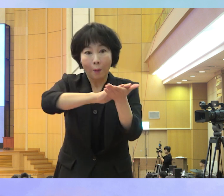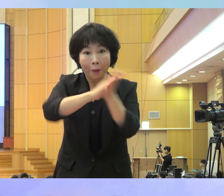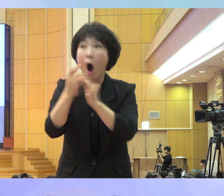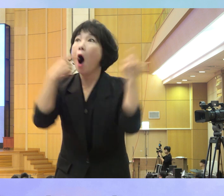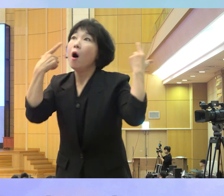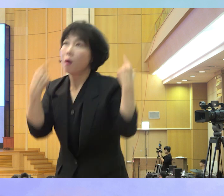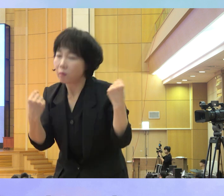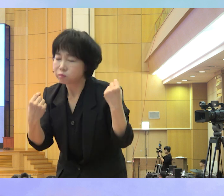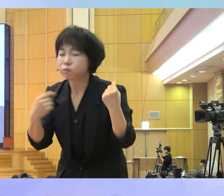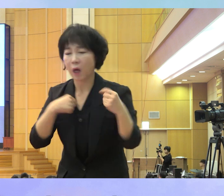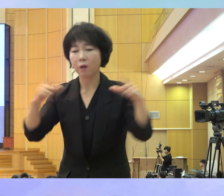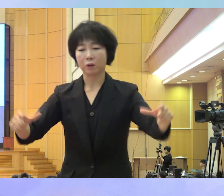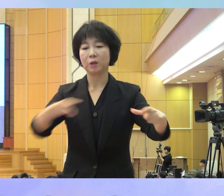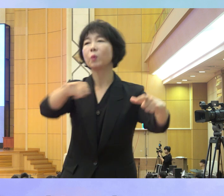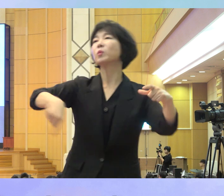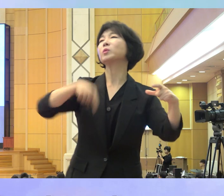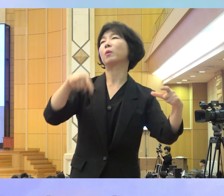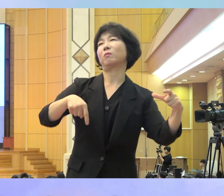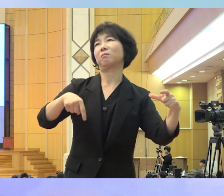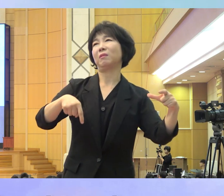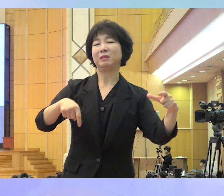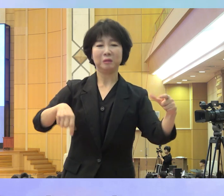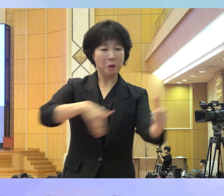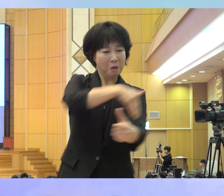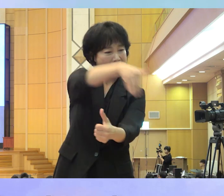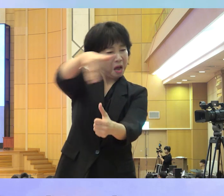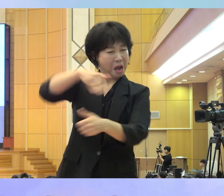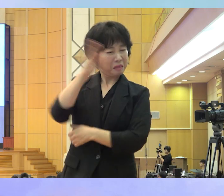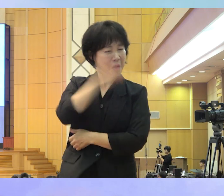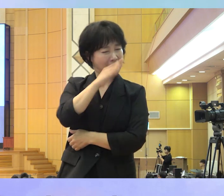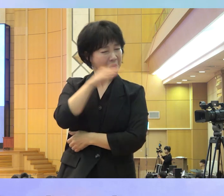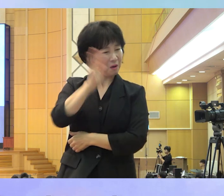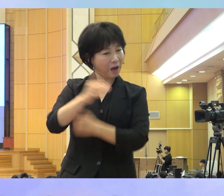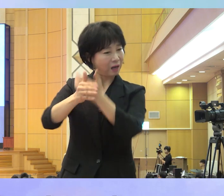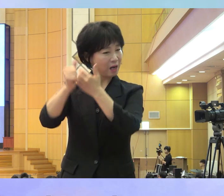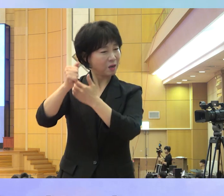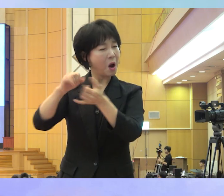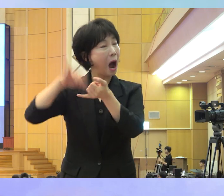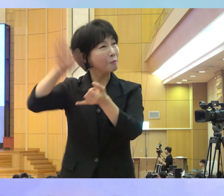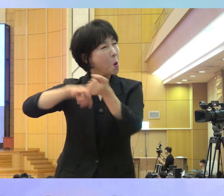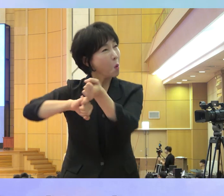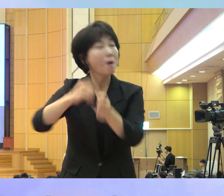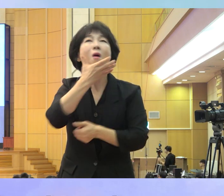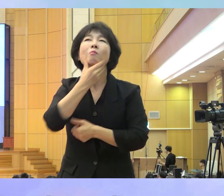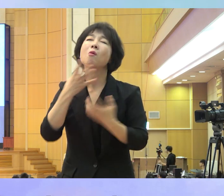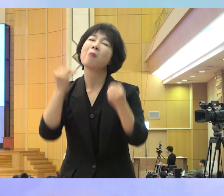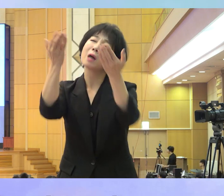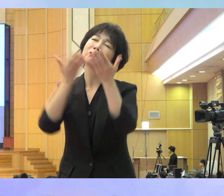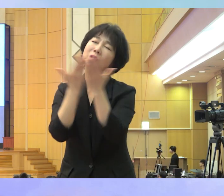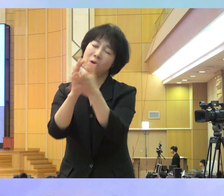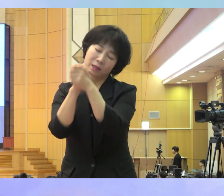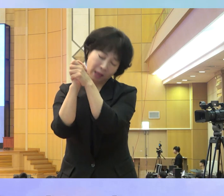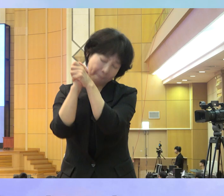것처럼 이곳이, 이 땅을 통해서 하나님 복 주시옵소서. 그리고